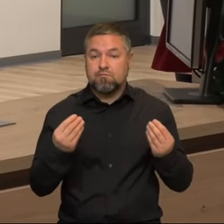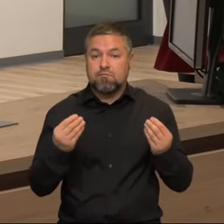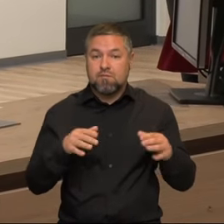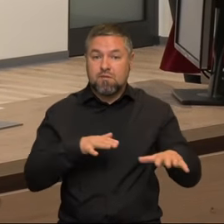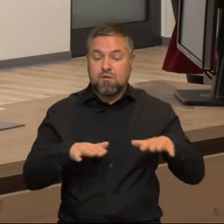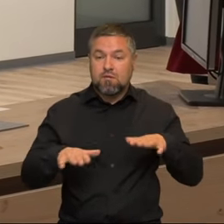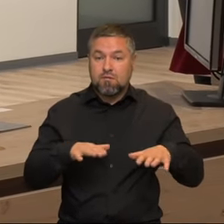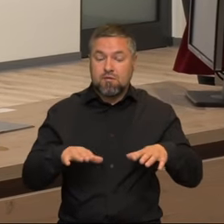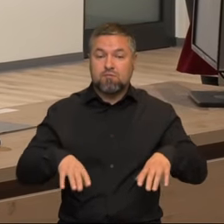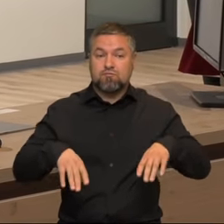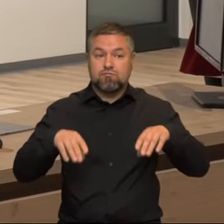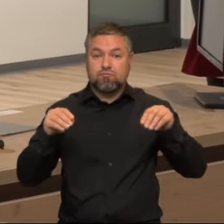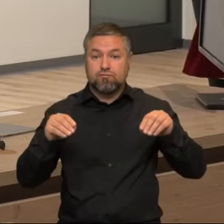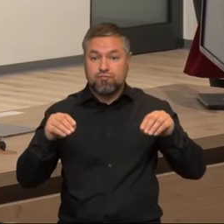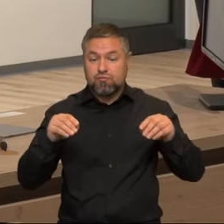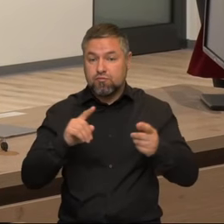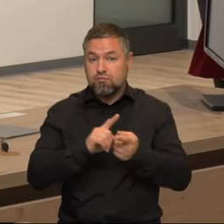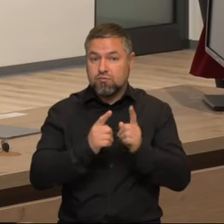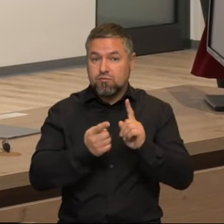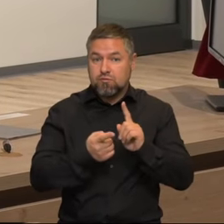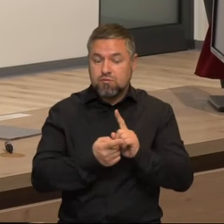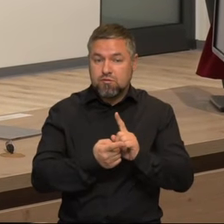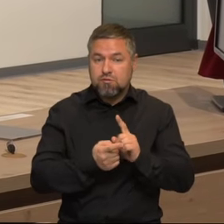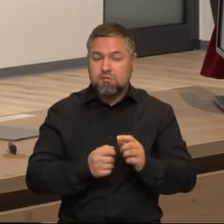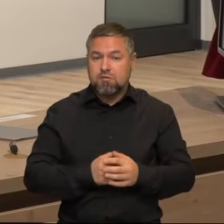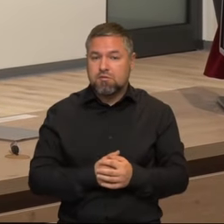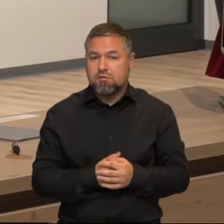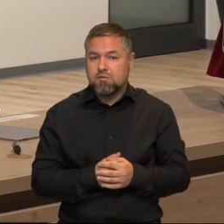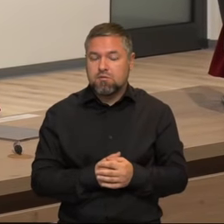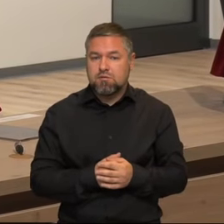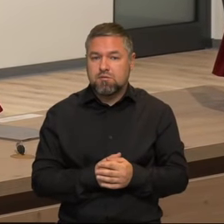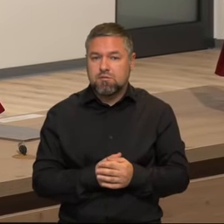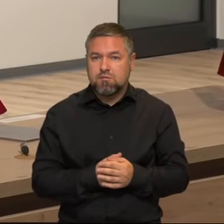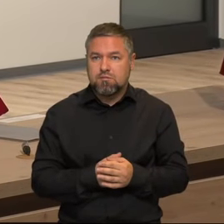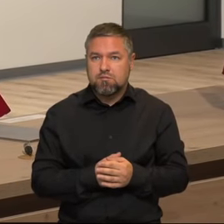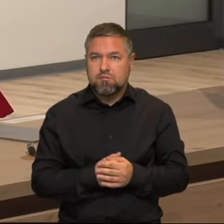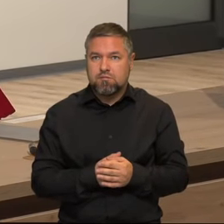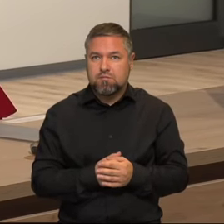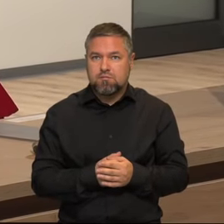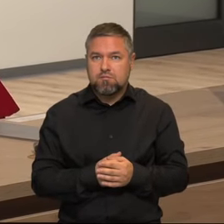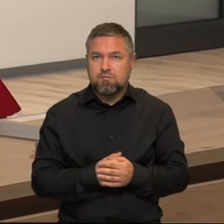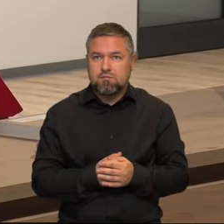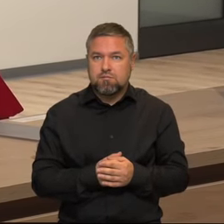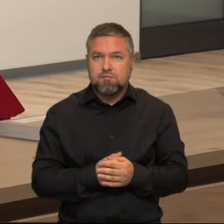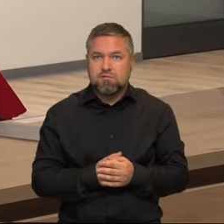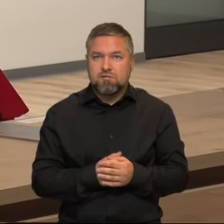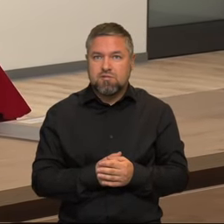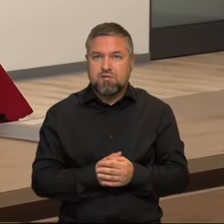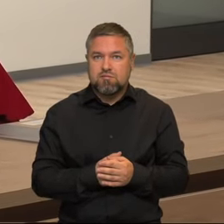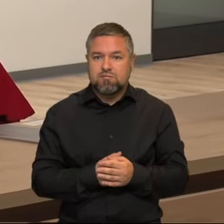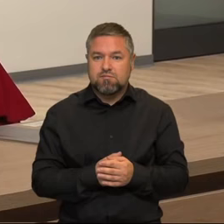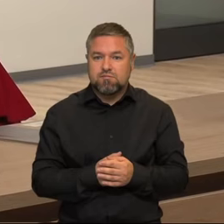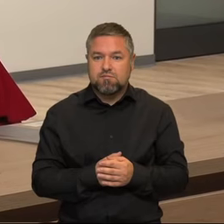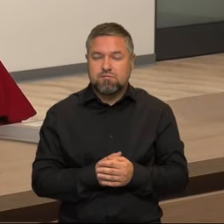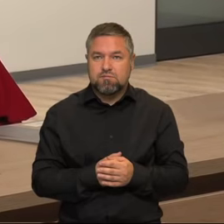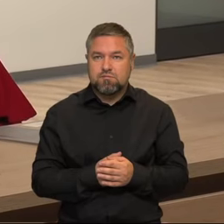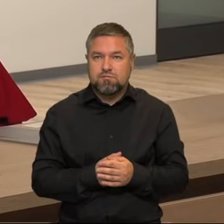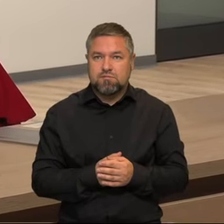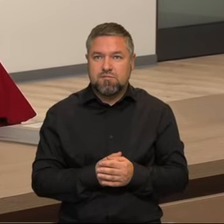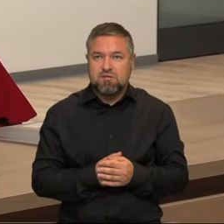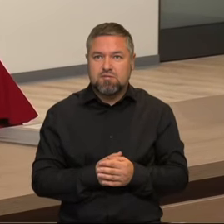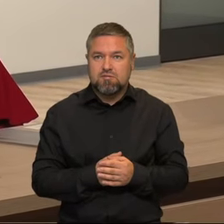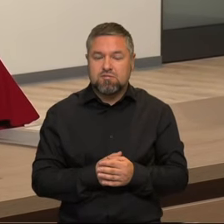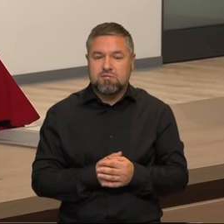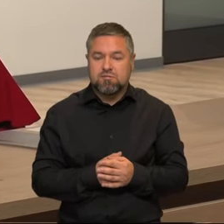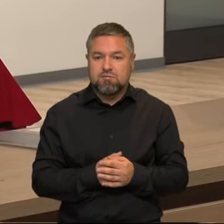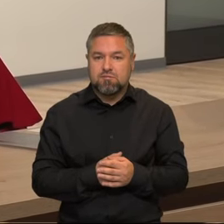miejsca inauguracji jest także dowodem na rozwój naszej uczelni. Budynek, w którym się znajdujemy, to pierwsza część największej w ostatnich